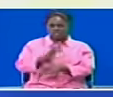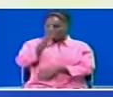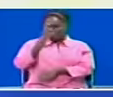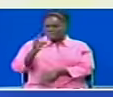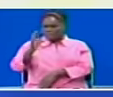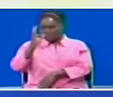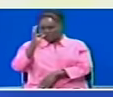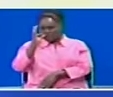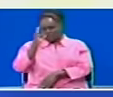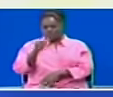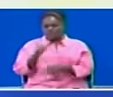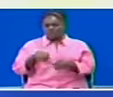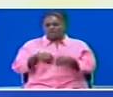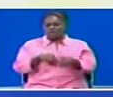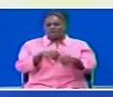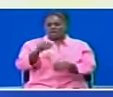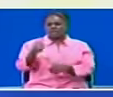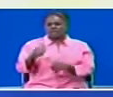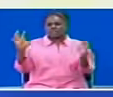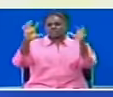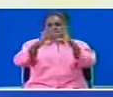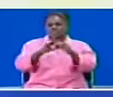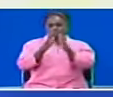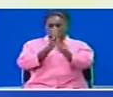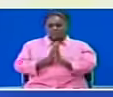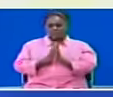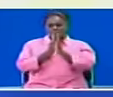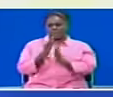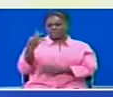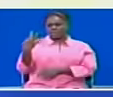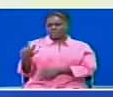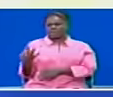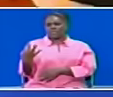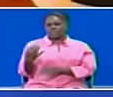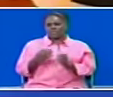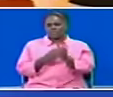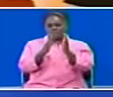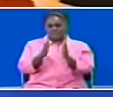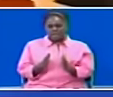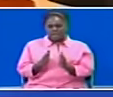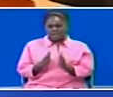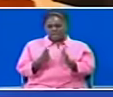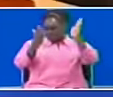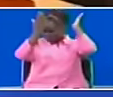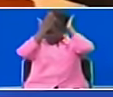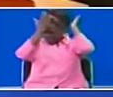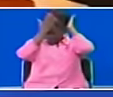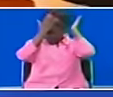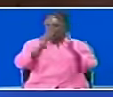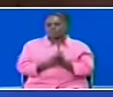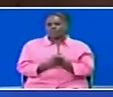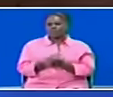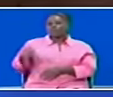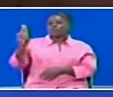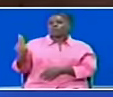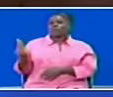Nyeri. Aliungana na wafuasi wengine kwa ibada ya misa ya tatu ambayo iliongozwa na Askofu Mkuu Peter Cairo. Rais Uhuru